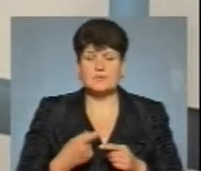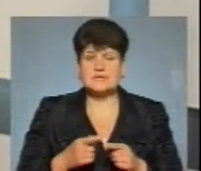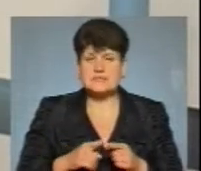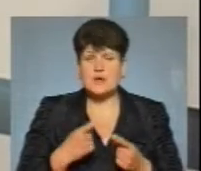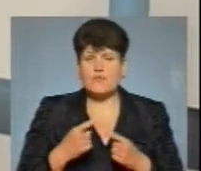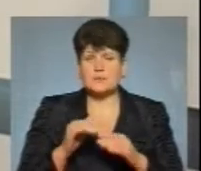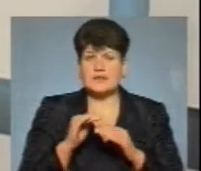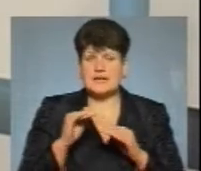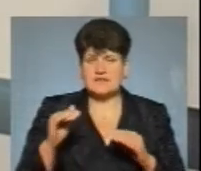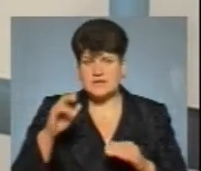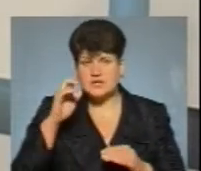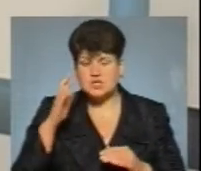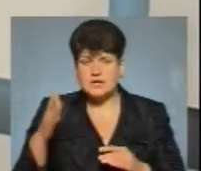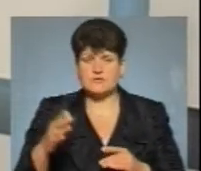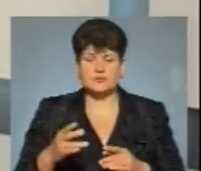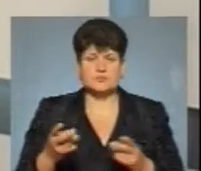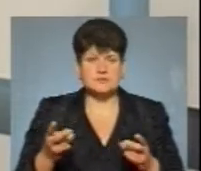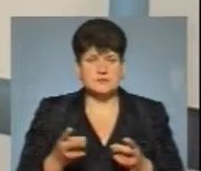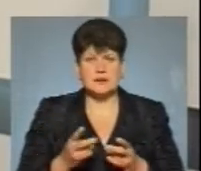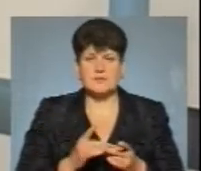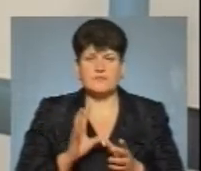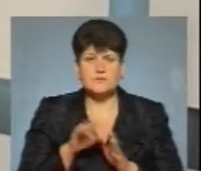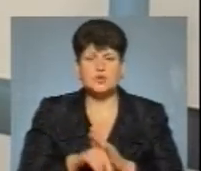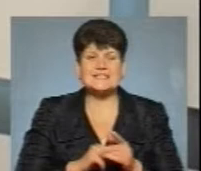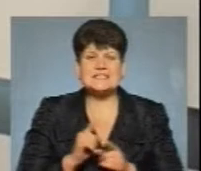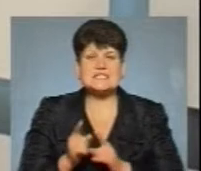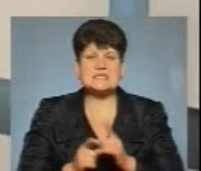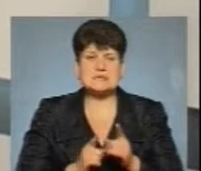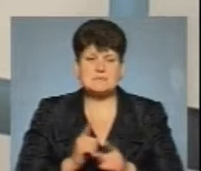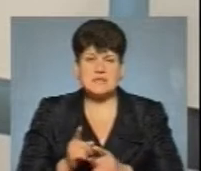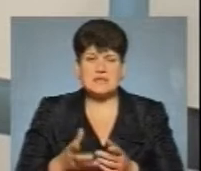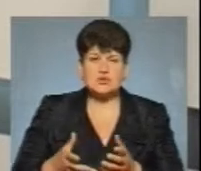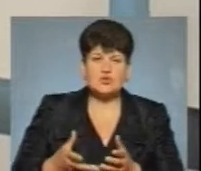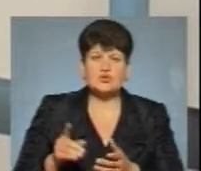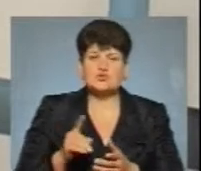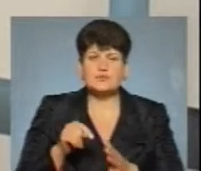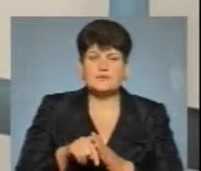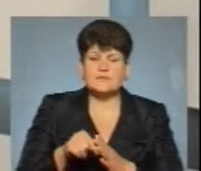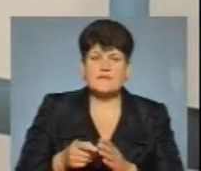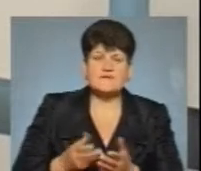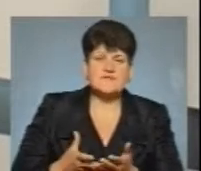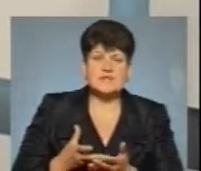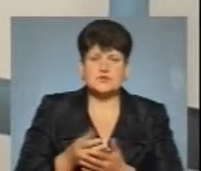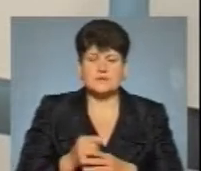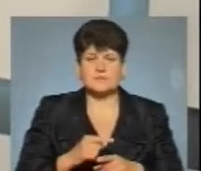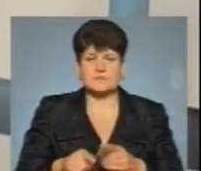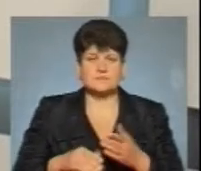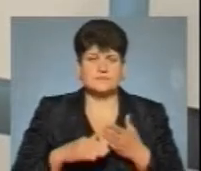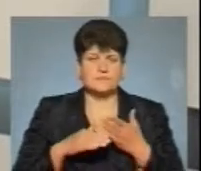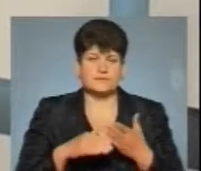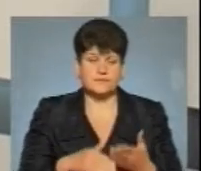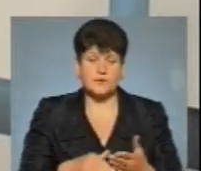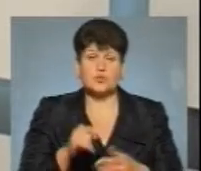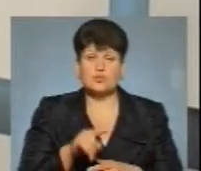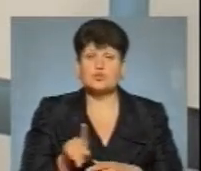рівні держави про те, що радикально потрібно внести зміни щодо фінансування саме екстреної медичної допомоги, тому